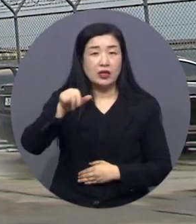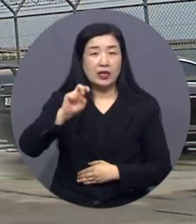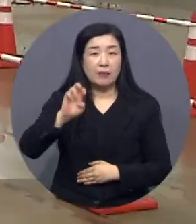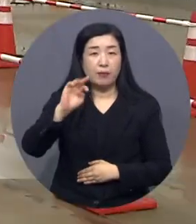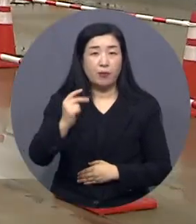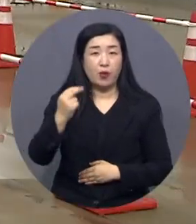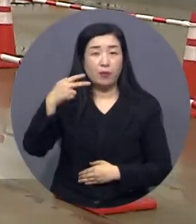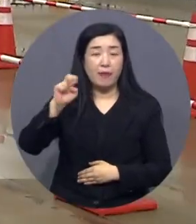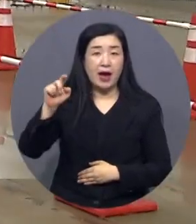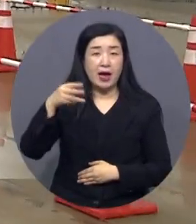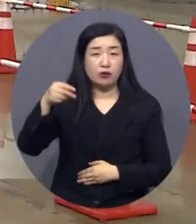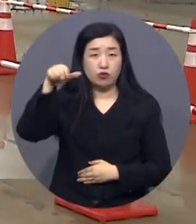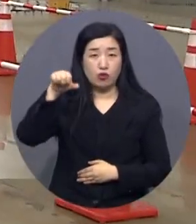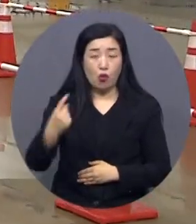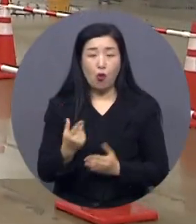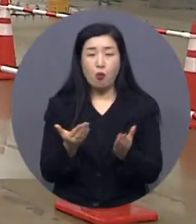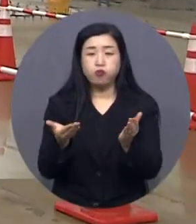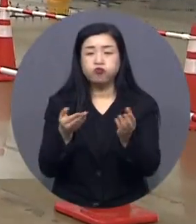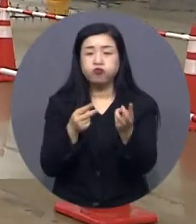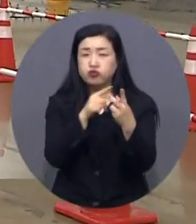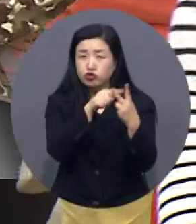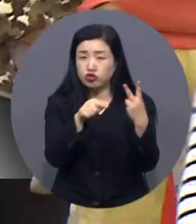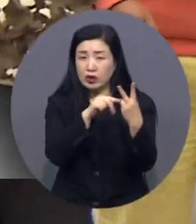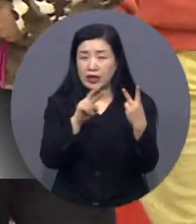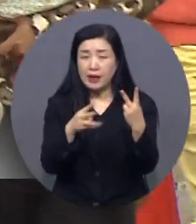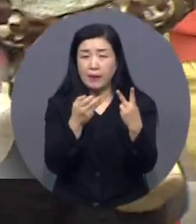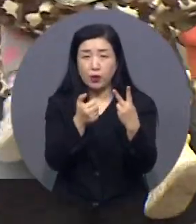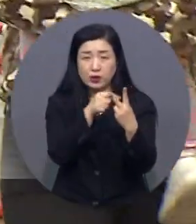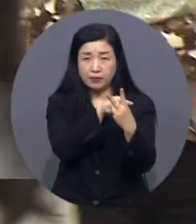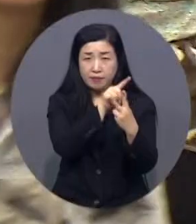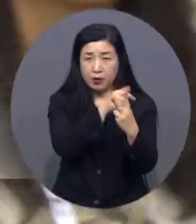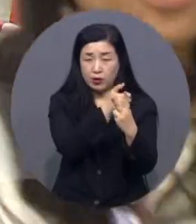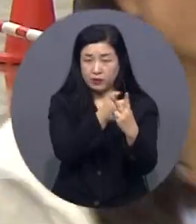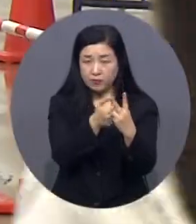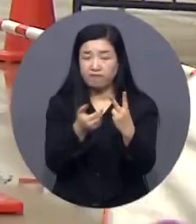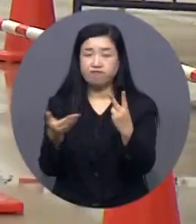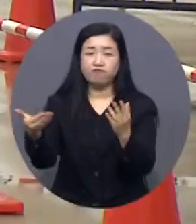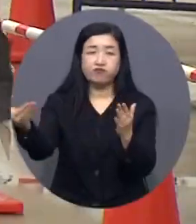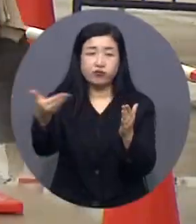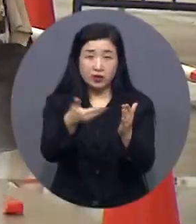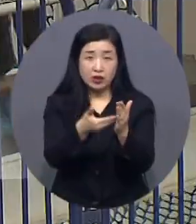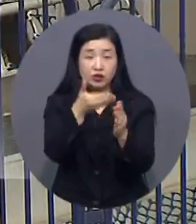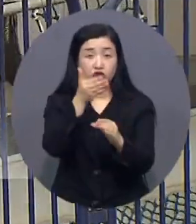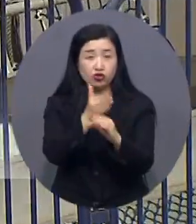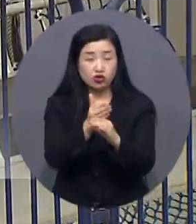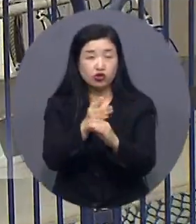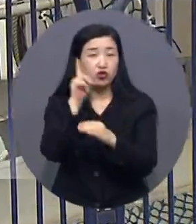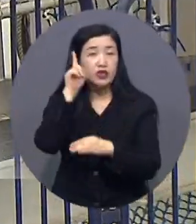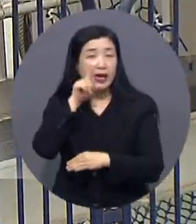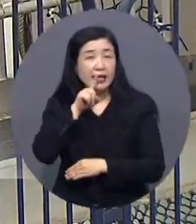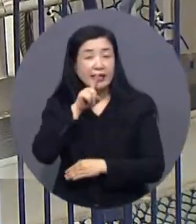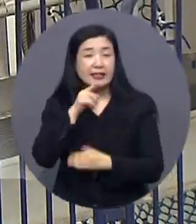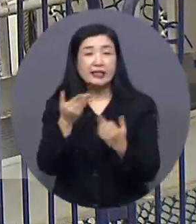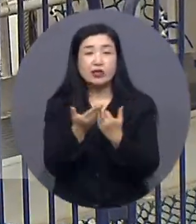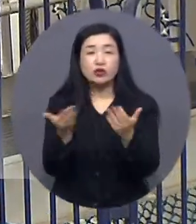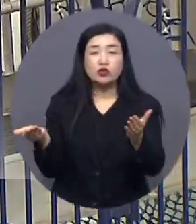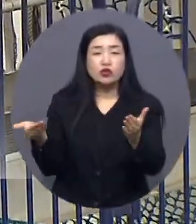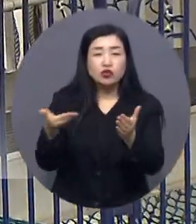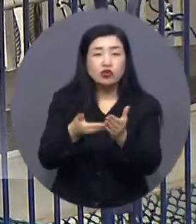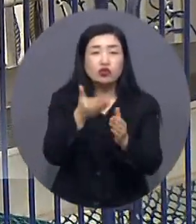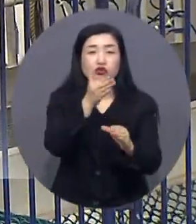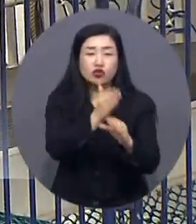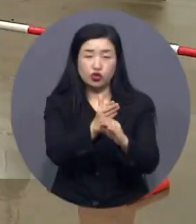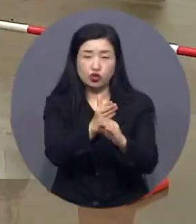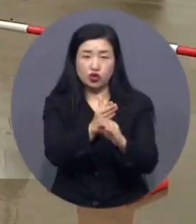마루호가 각각 관광객 200명과 350명을 태우고 제주항에 입항한 데 이어 내일은 제주에 입항한 크루즈선